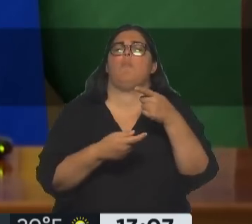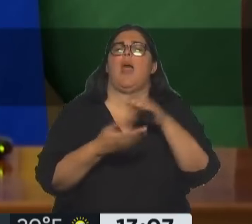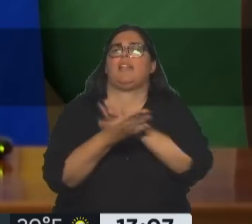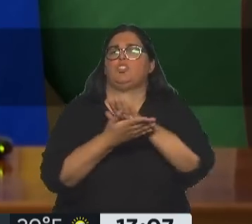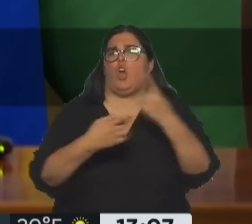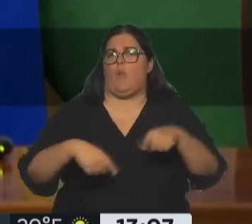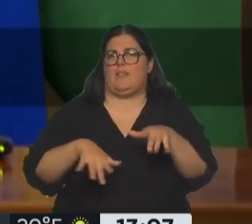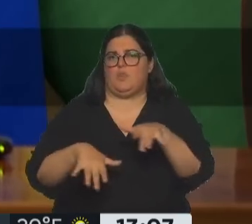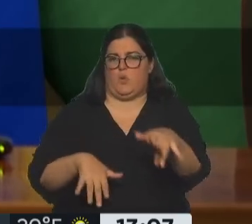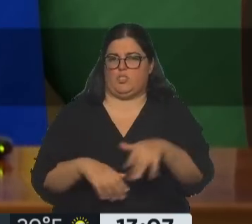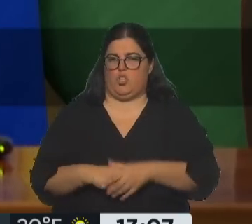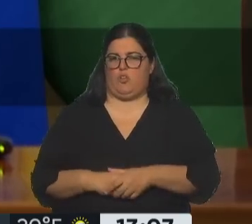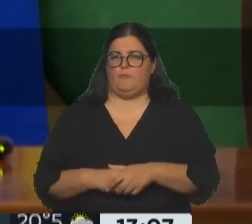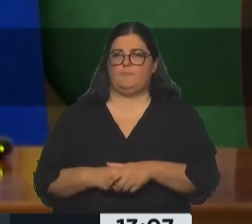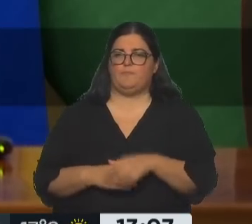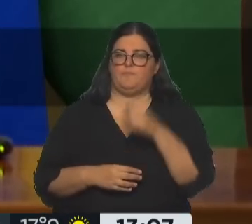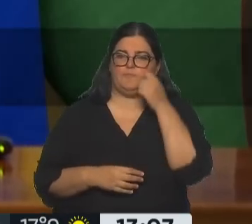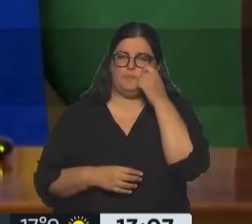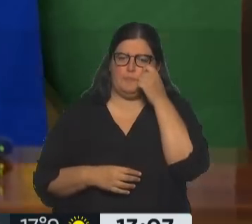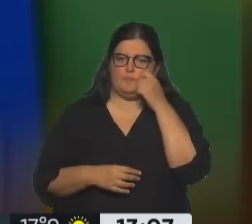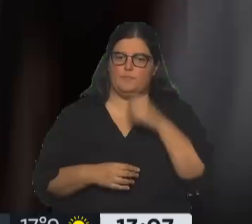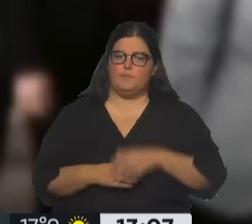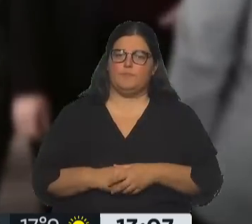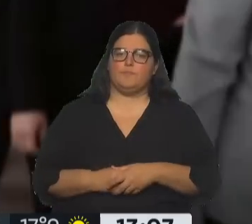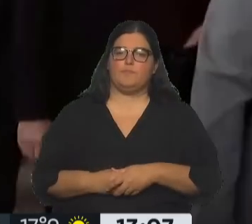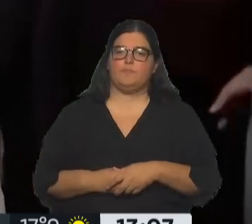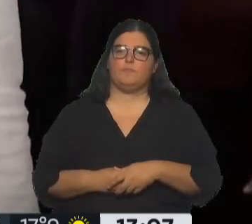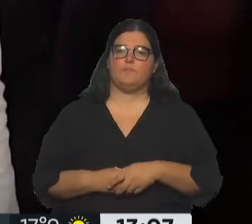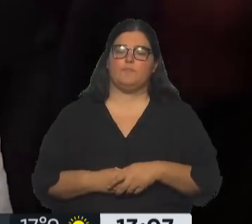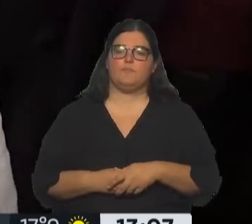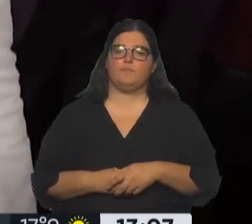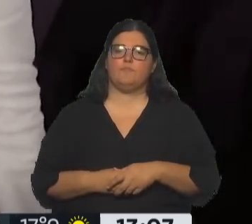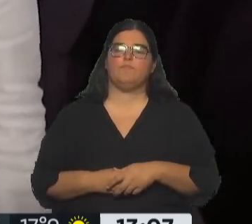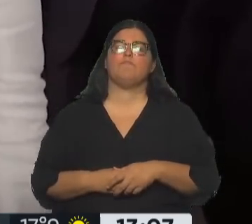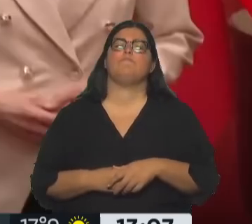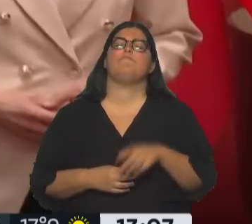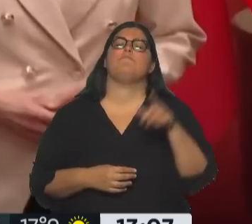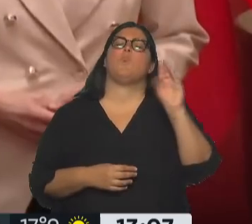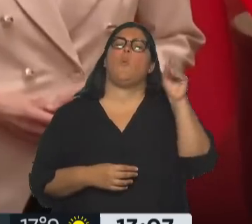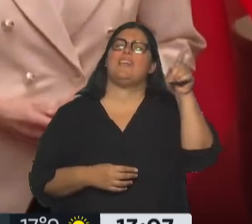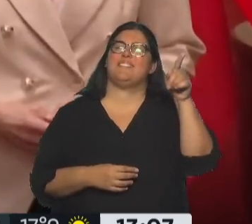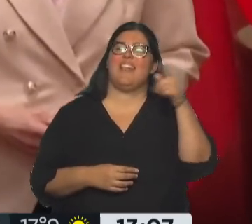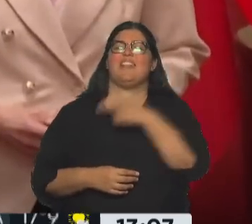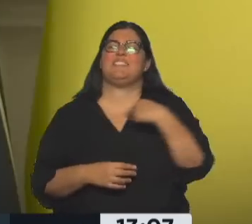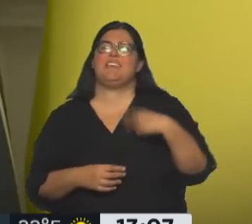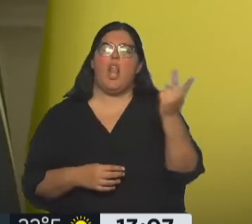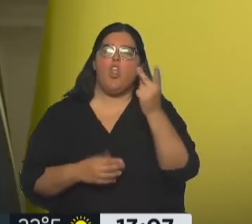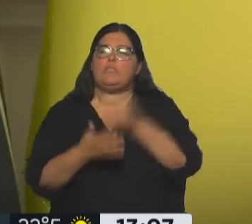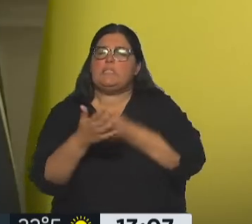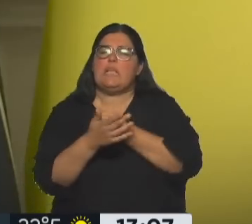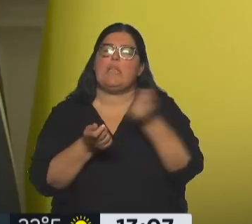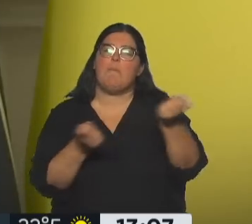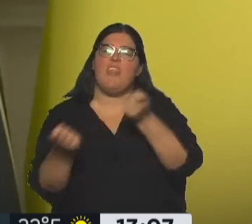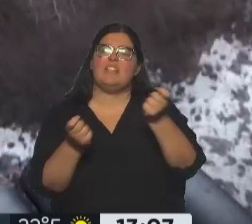подлинно демократического, полицентричного миропорядка. Los intentos de mediación de Brasil y China son leídos por Ucrania y